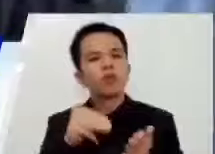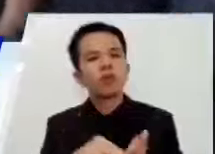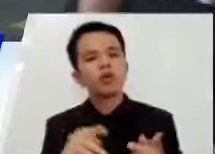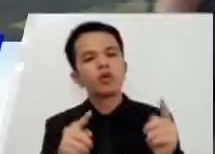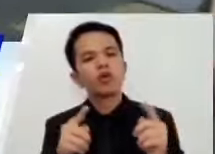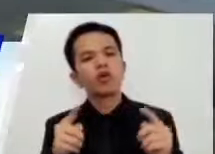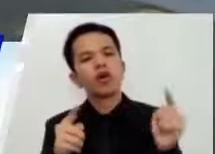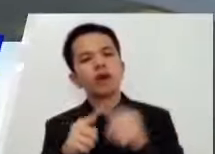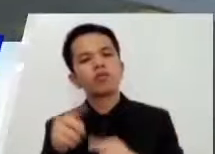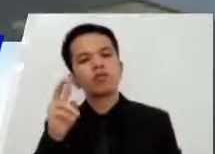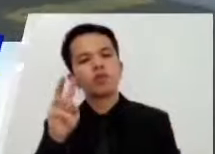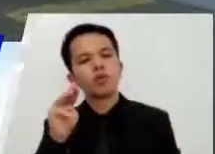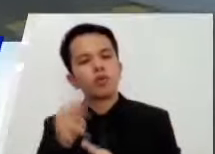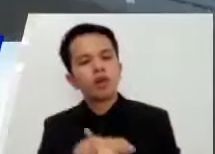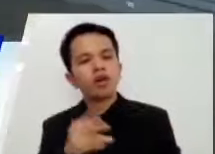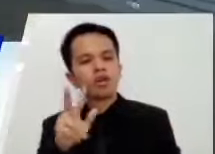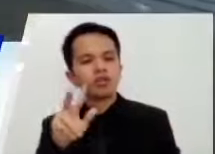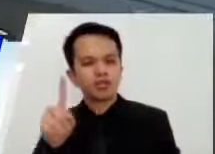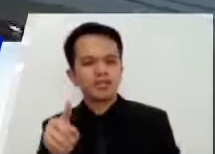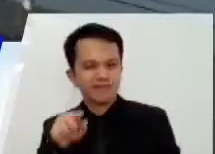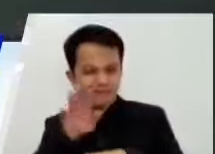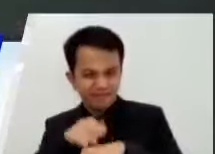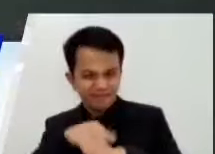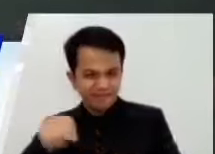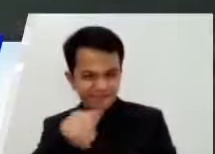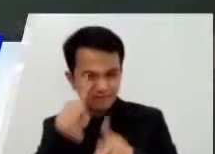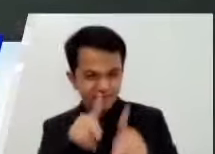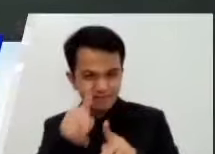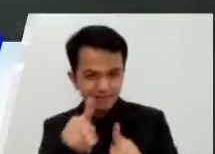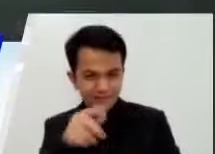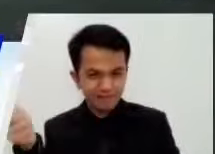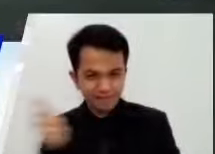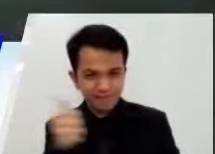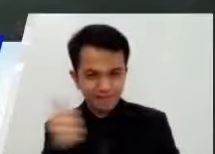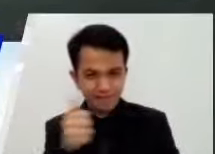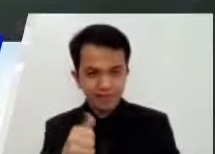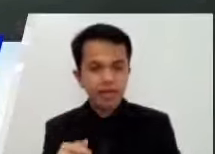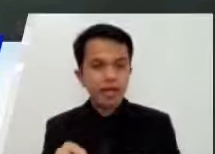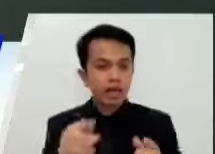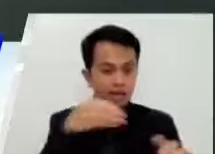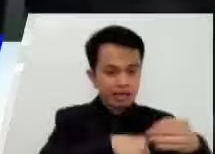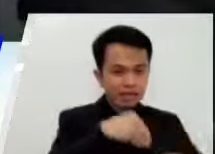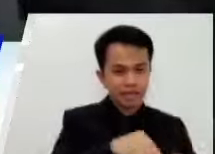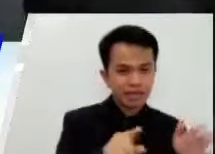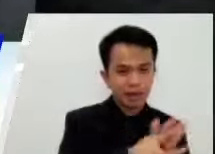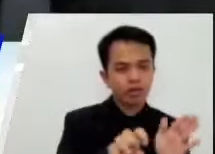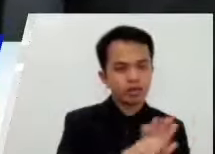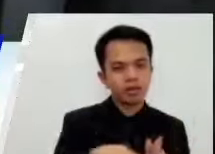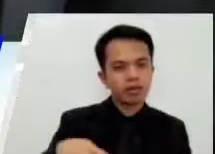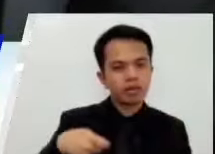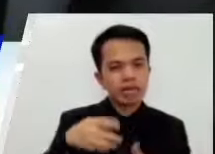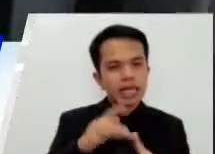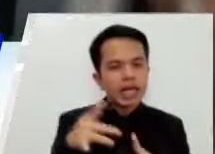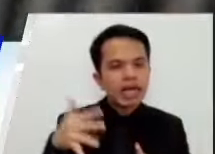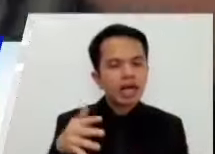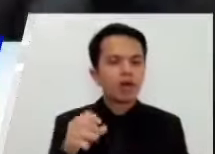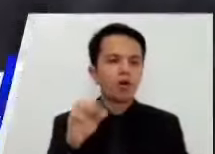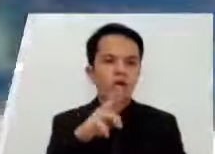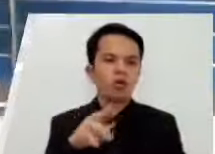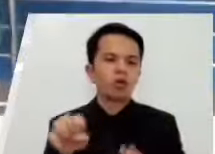31. Paalala sa mga pasahero, huwag nang magdala ng mga bawal tulad ng patalim, matutulis at mga maaaring